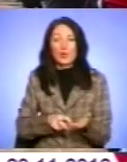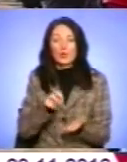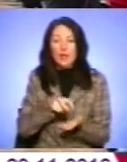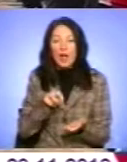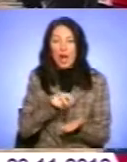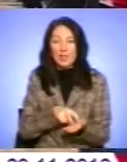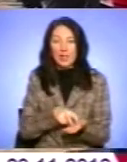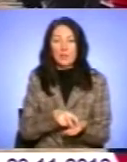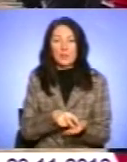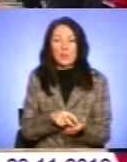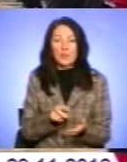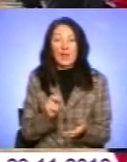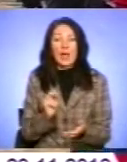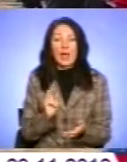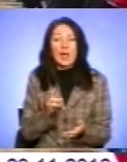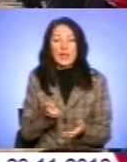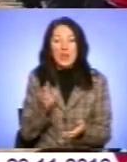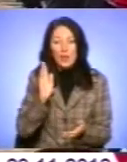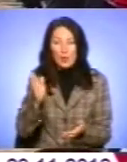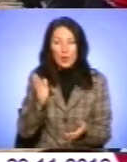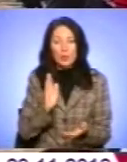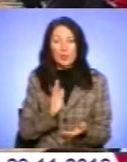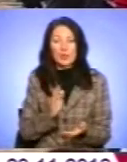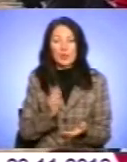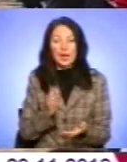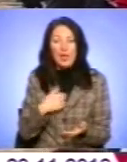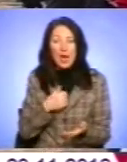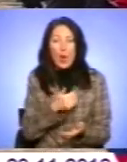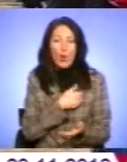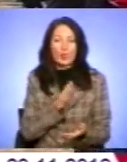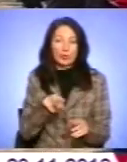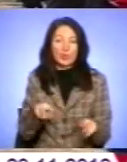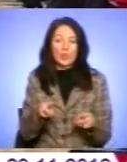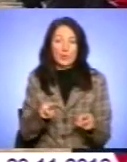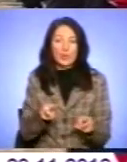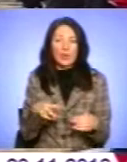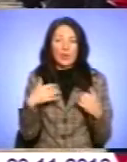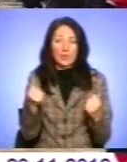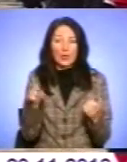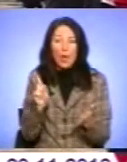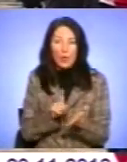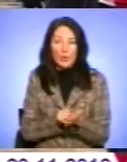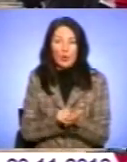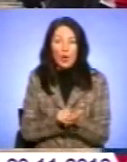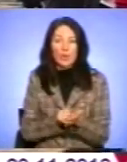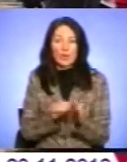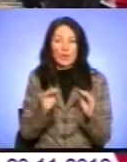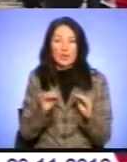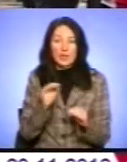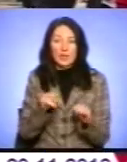скакалці. Ким в майбутньому мрієш стати? Я танцюристом. Спорт обов'язкова складова,